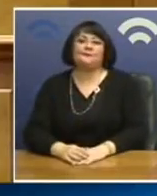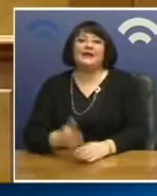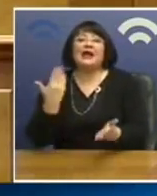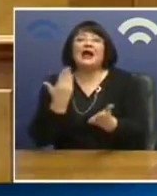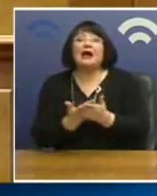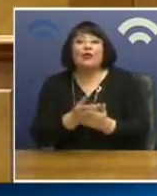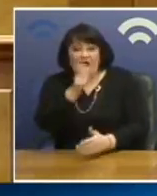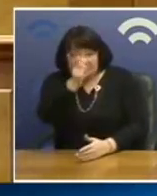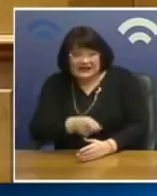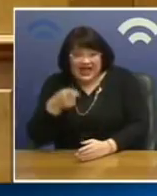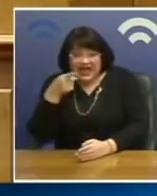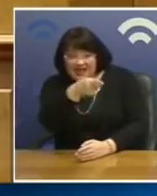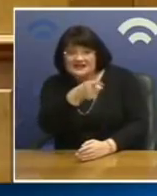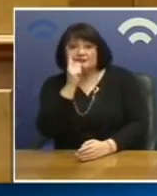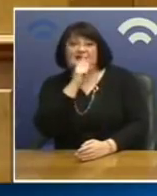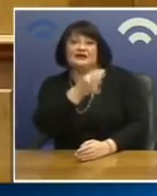ήταν εσείς, όχι εγώ.